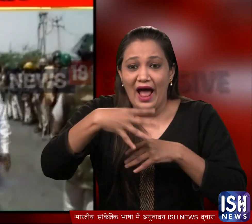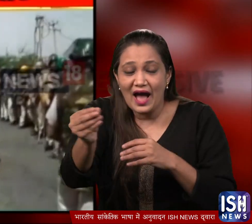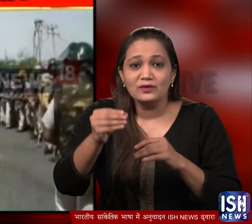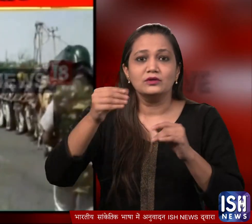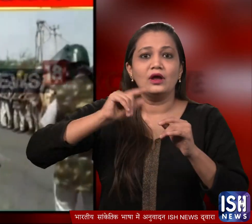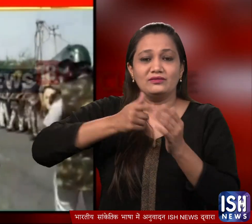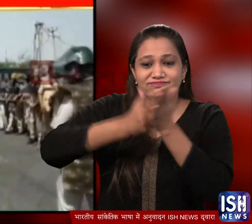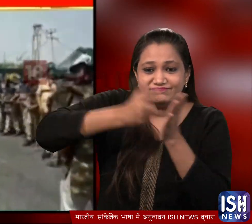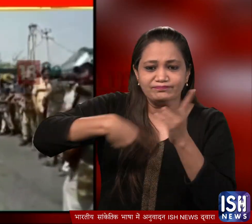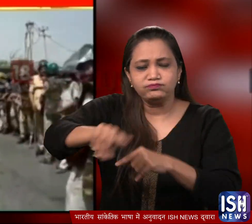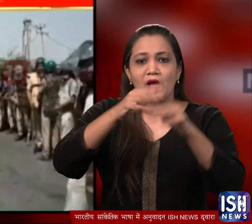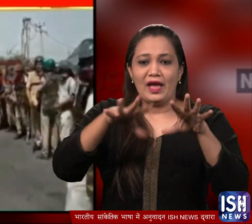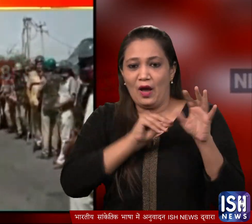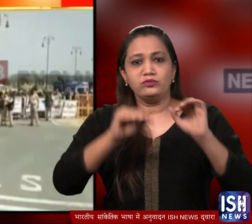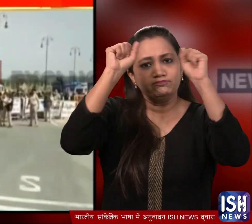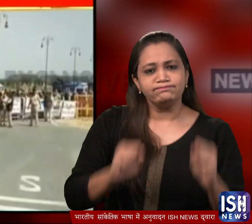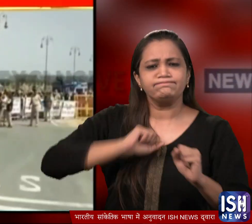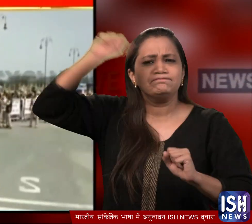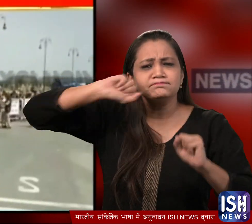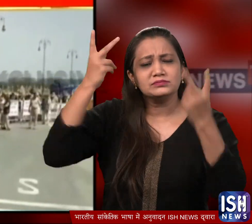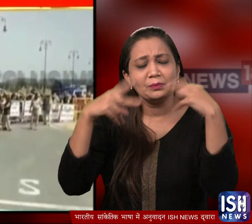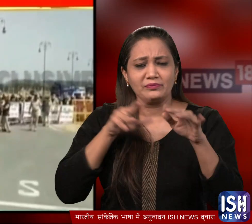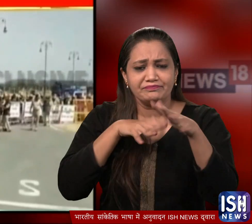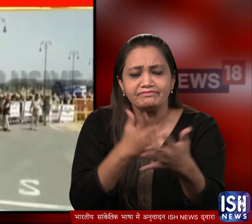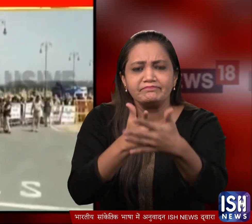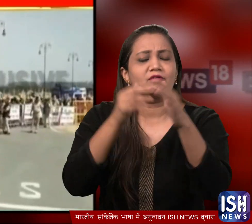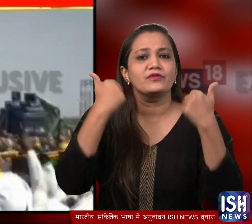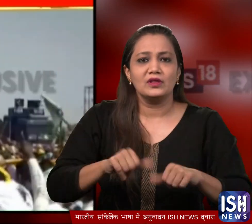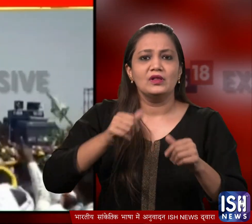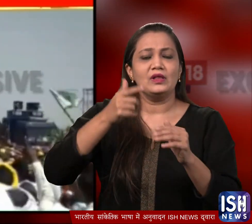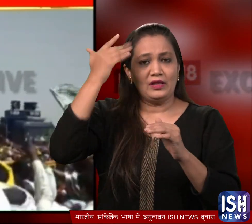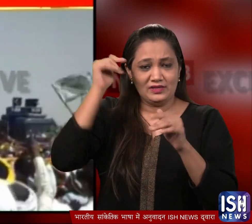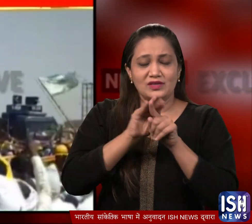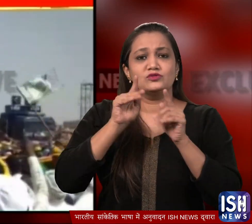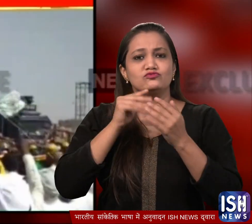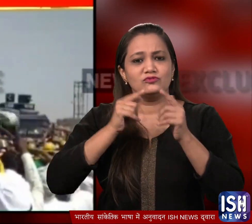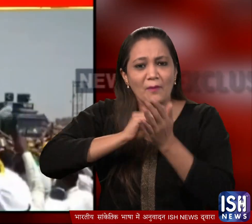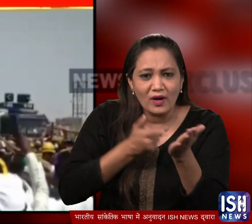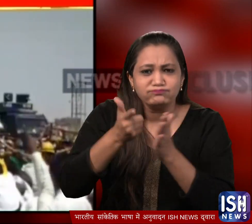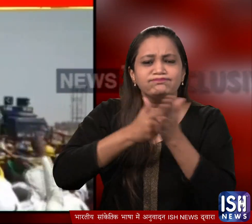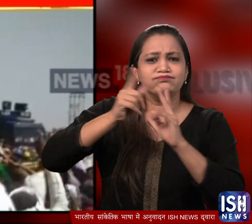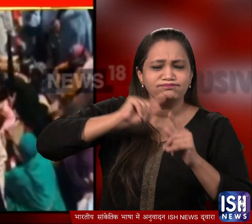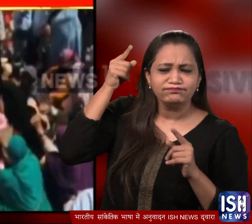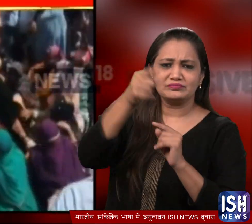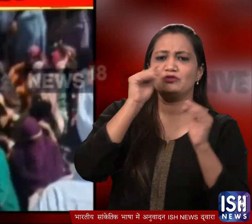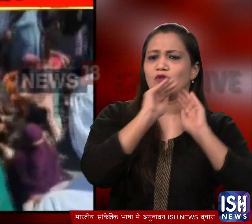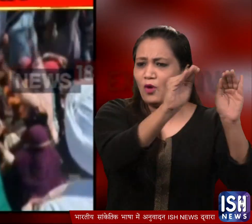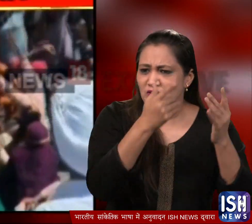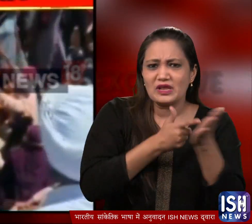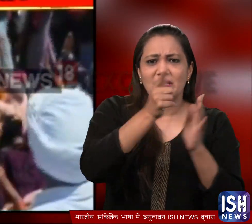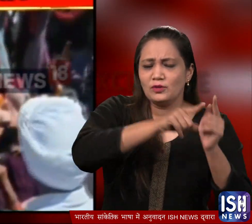किसान सड़क पर ही बैठ गए और उसे जैम कर दिया। उन्होंने किसान आंदोलन का समर्थन करते हुए दुष्यंत चौटाला के खिलाफ खूब नारे भी लगाए।